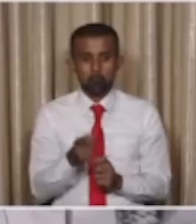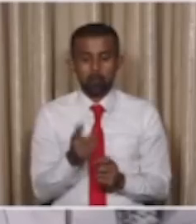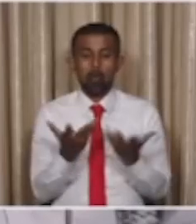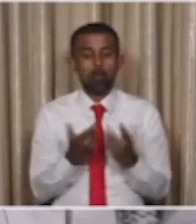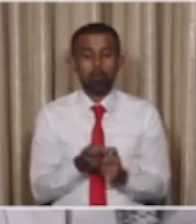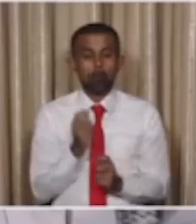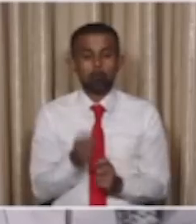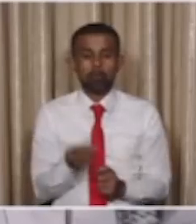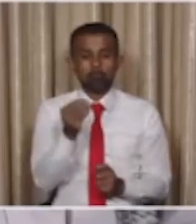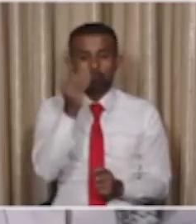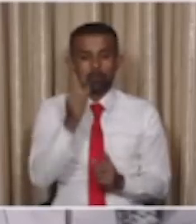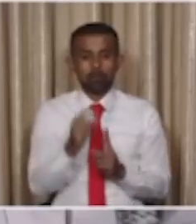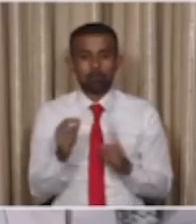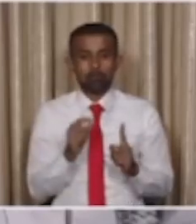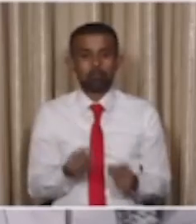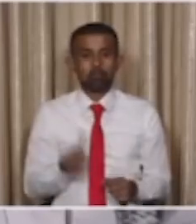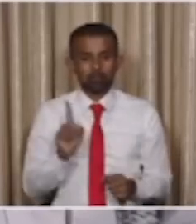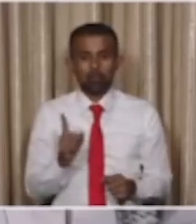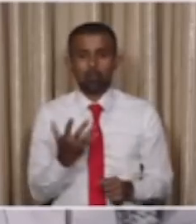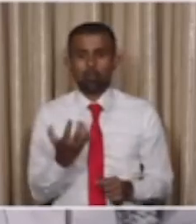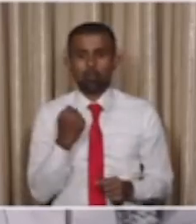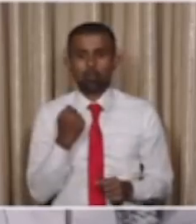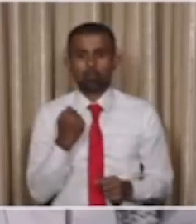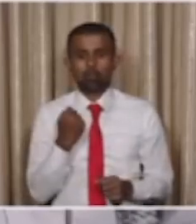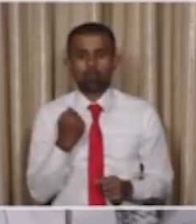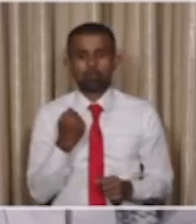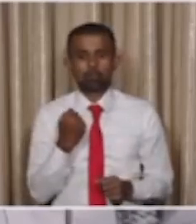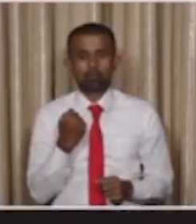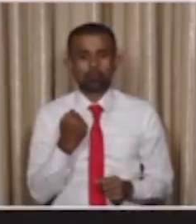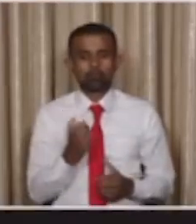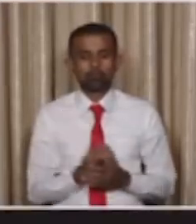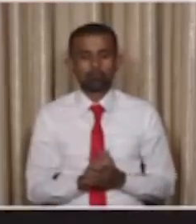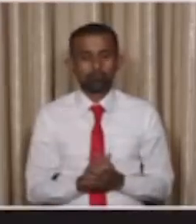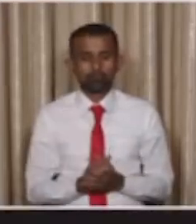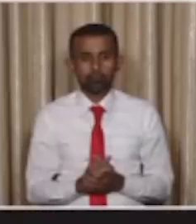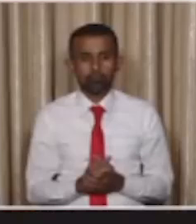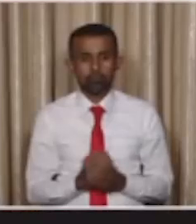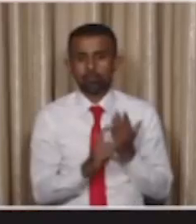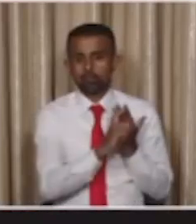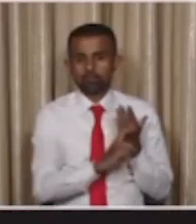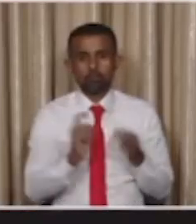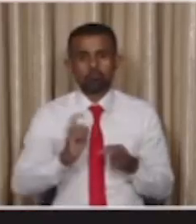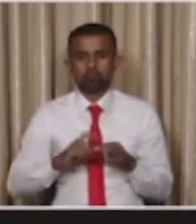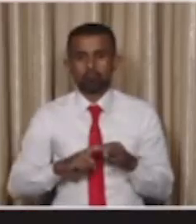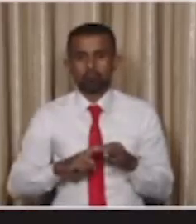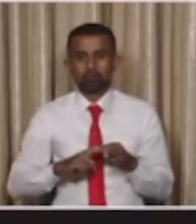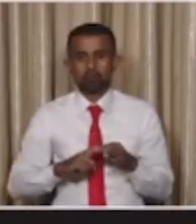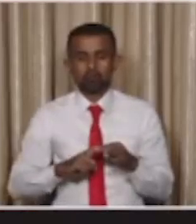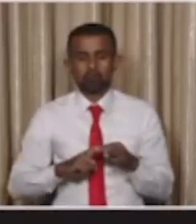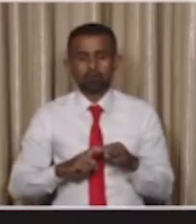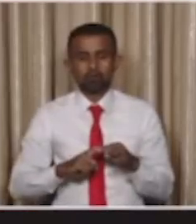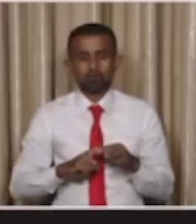පරිවැරි කරගත්තත් පාර්ලිමේන්තුව අනිවැතේ තියෙන්න ඕන. ඒක සංවිධායක තුමා රීති ප්‍රශ්නයක් නෙවෙයි. ඔබතුමා රීති ප්‍රශ්නයක්